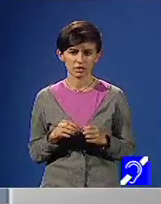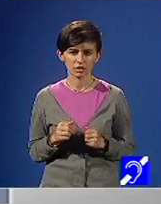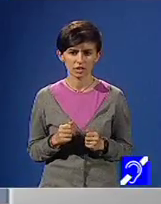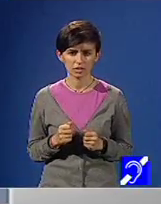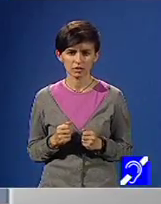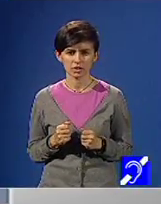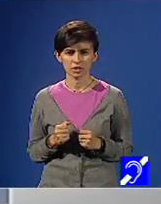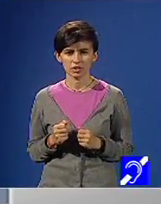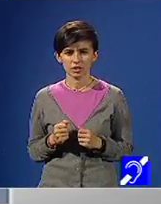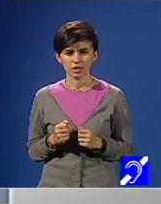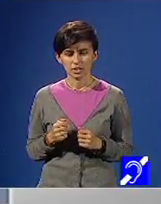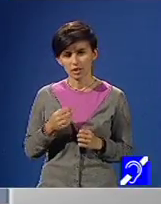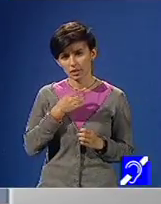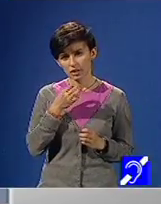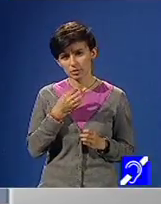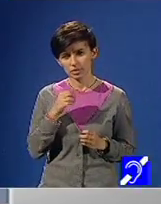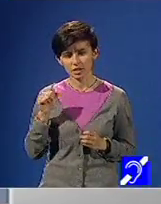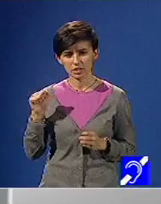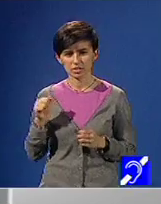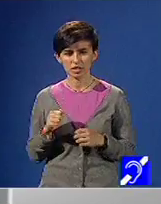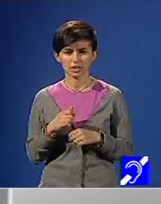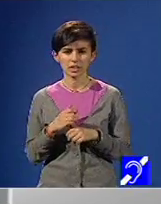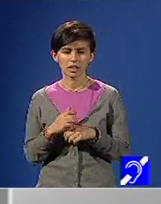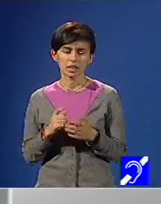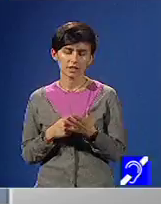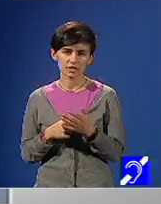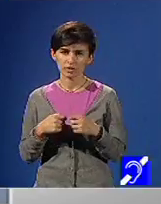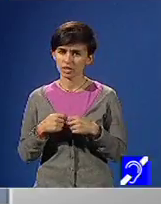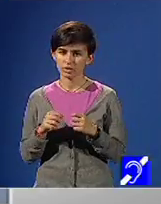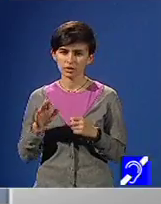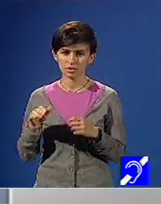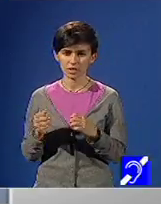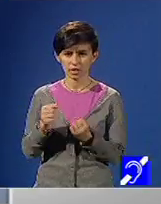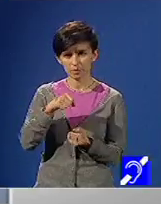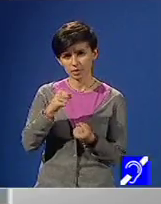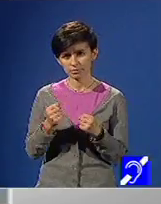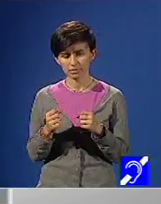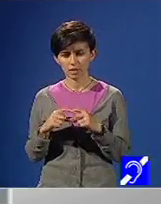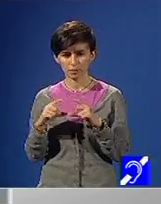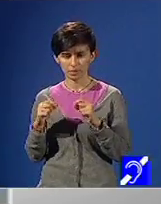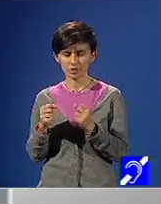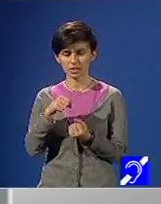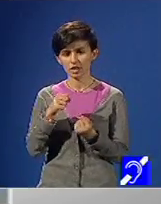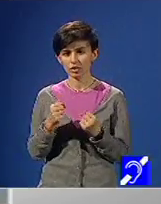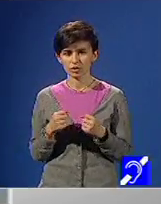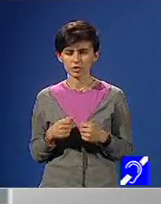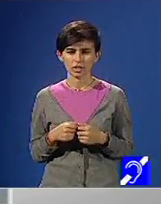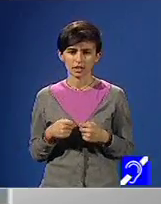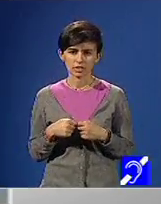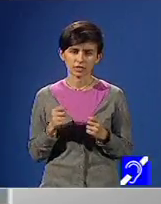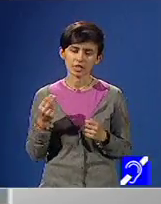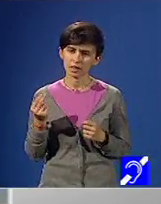ținut de ei, toți să fie independenți, să aibă carnet, să conducă, să se deplaseze. Da, așa este, s-a implicat în